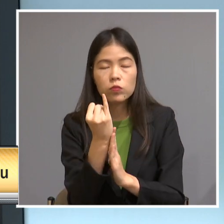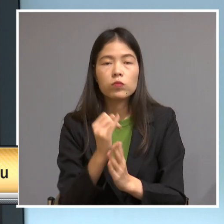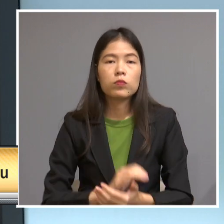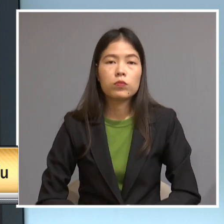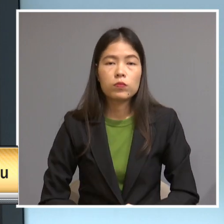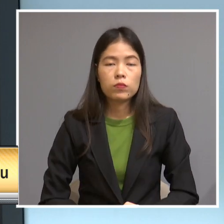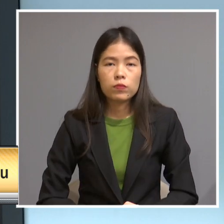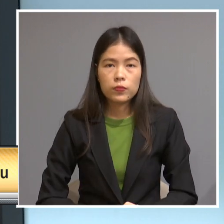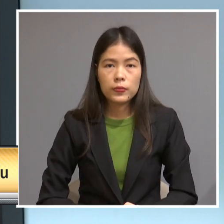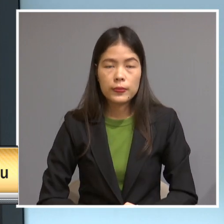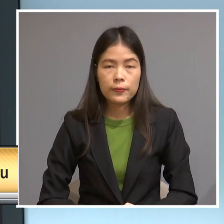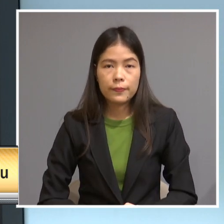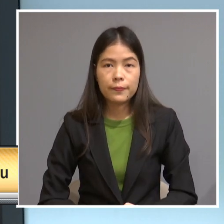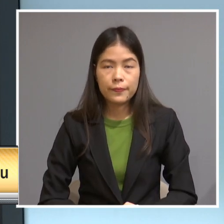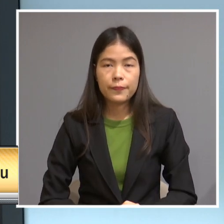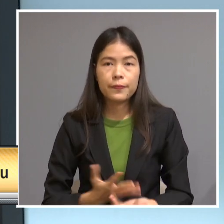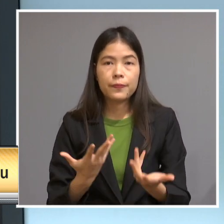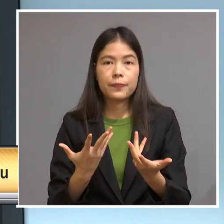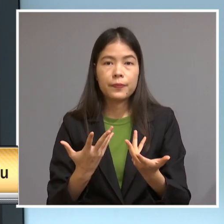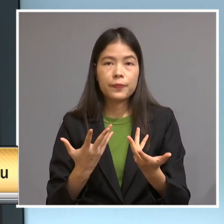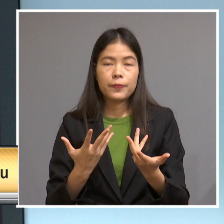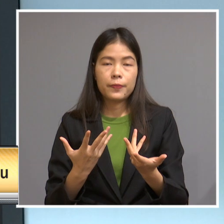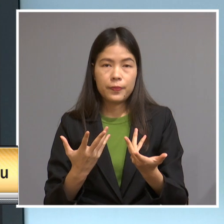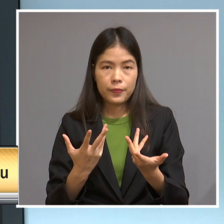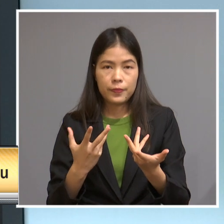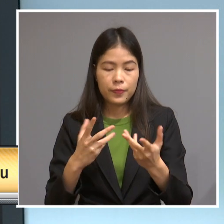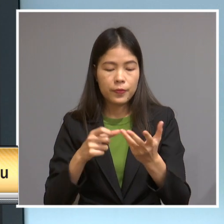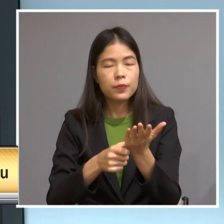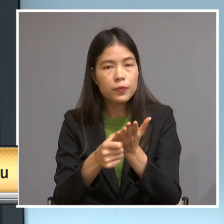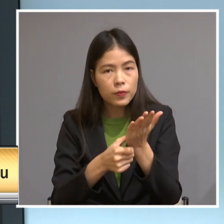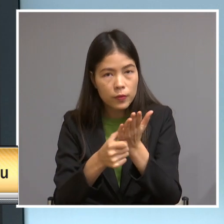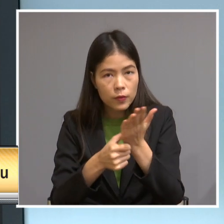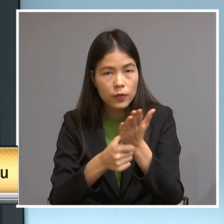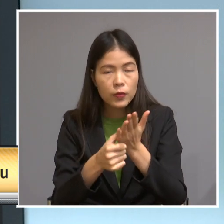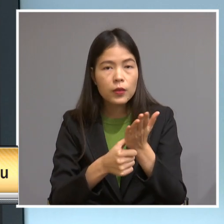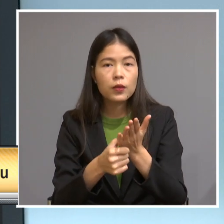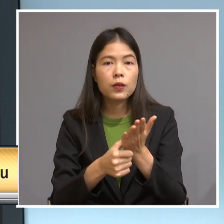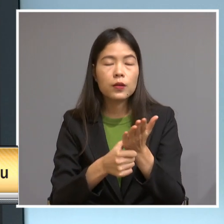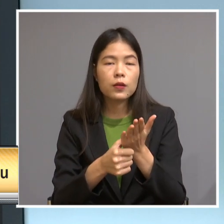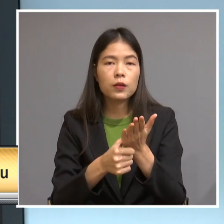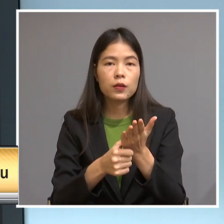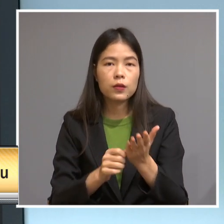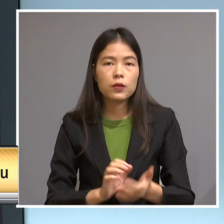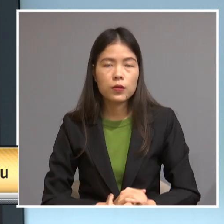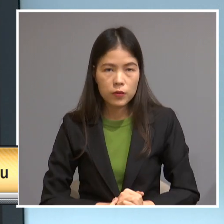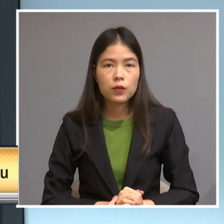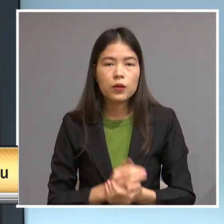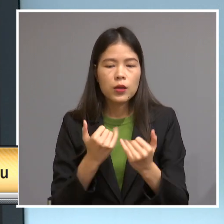แล้วอยากให้เลงอีนดหน่ผมเข้ใจว Carneyมถาเสร็อติ็